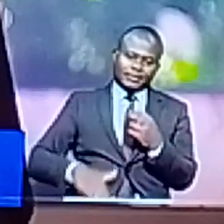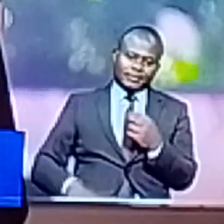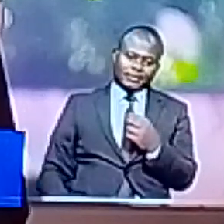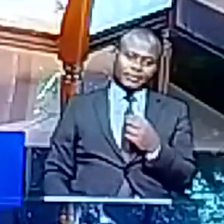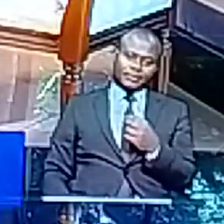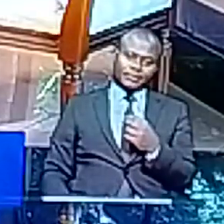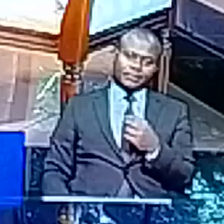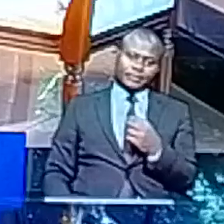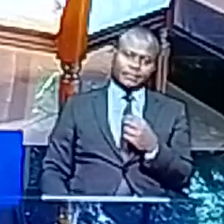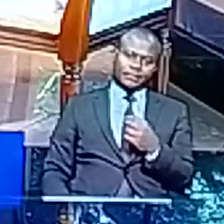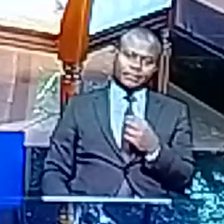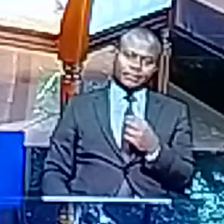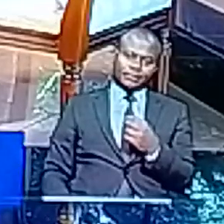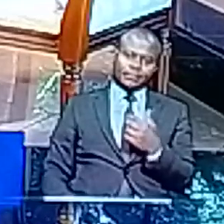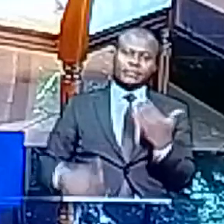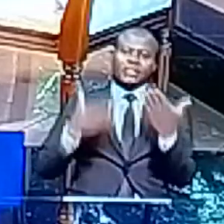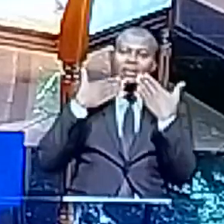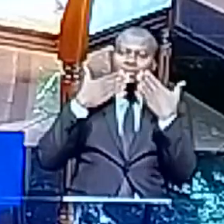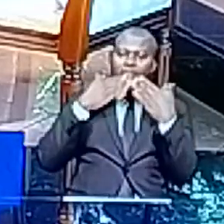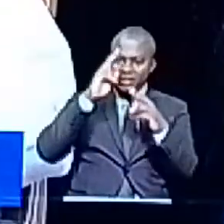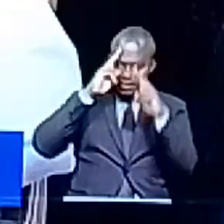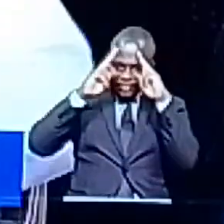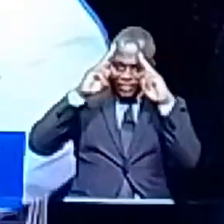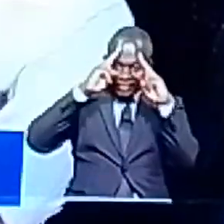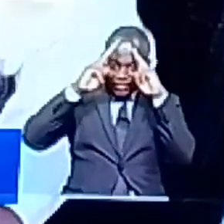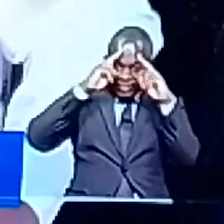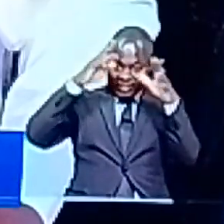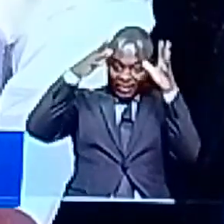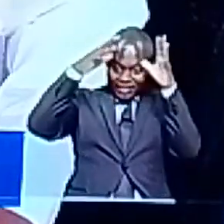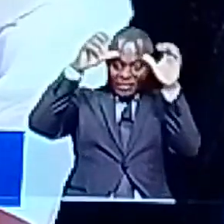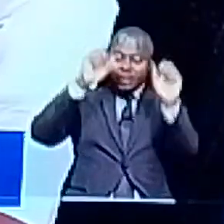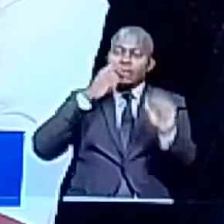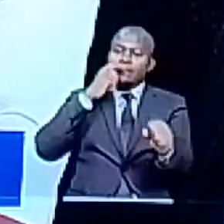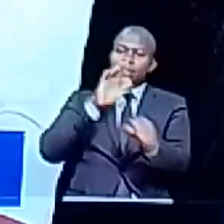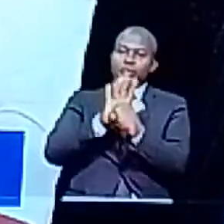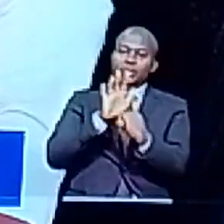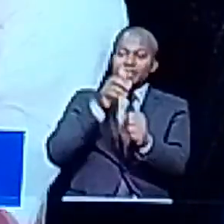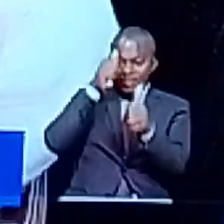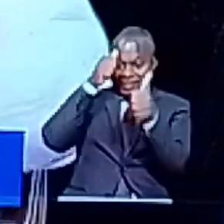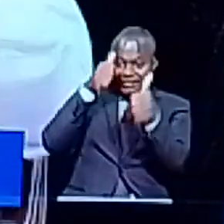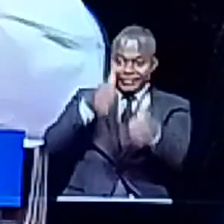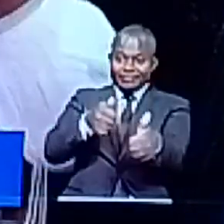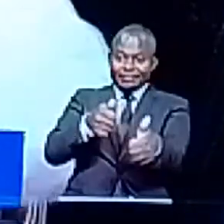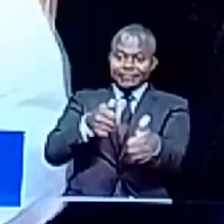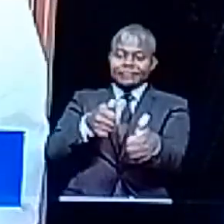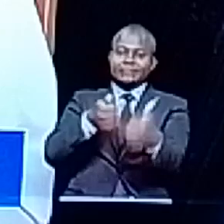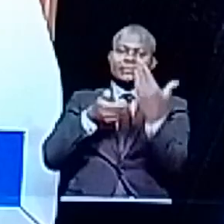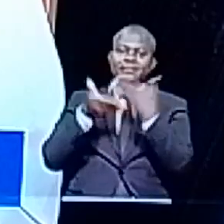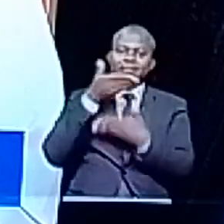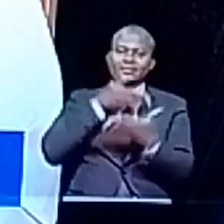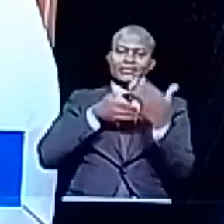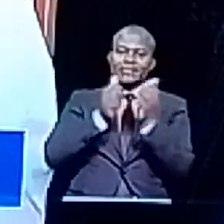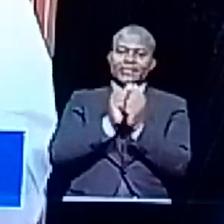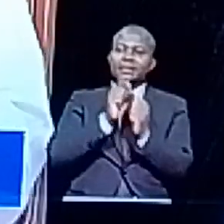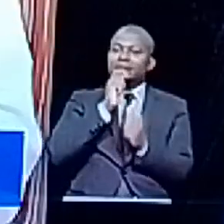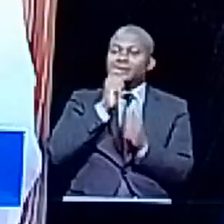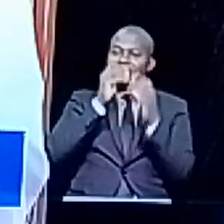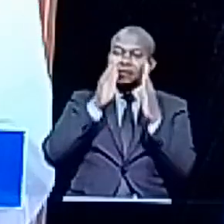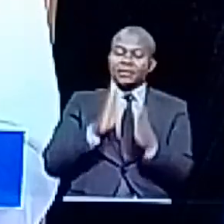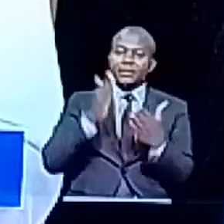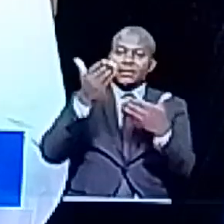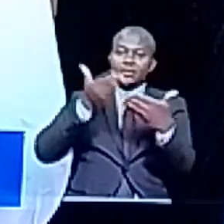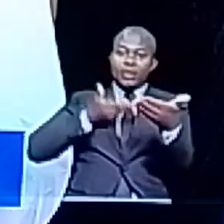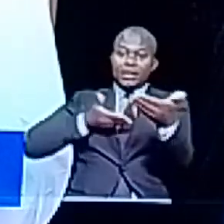Thank you, Excellency. Há uma coisa que a presa da República, tu és César Anjoa do Curitiba, tu és Charles Kumar de Vitanda Zamakuru, quanto tu